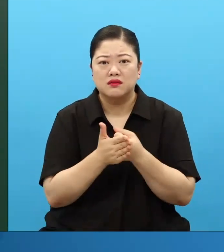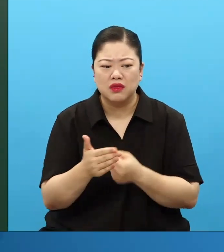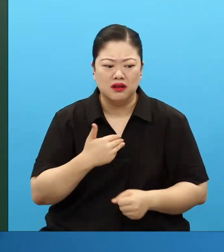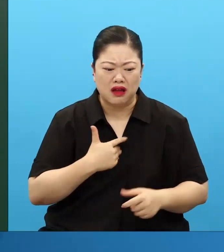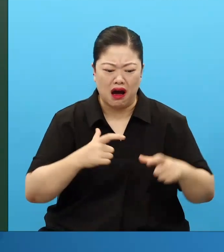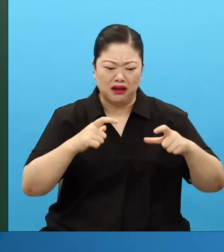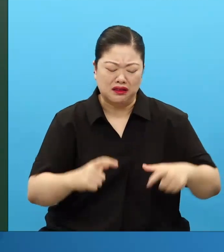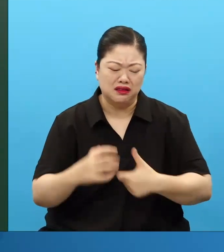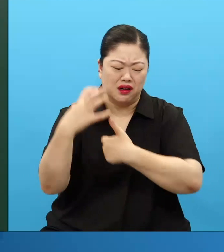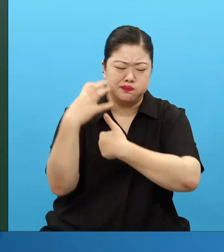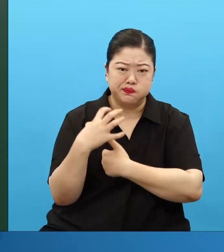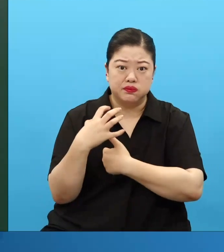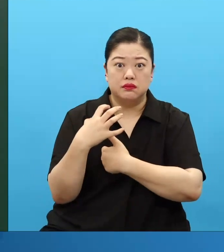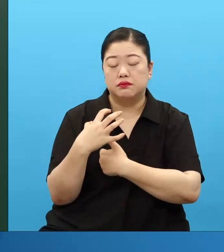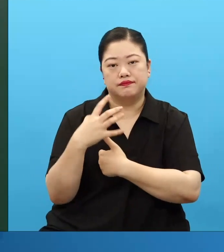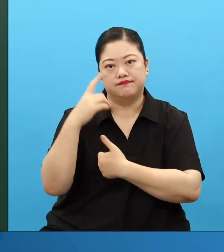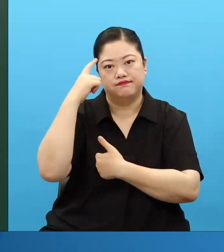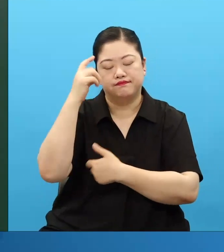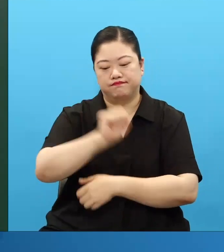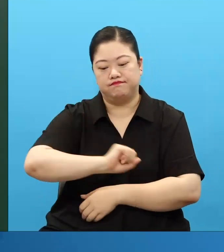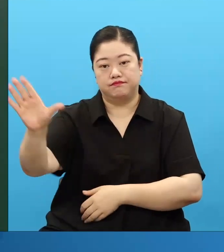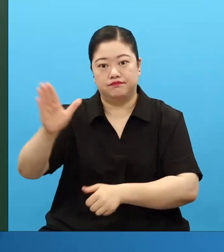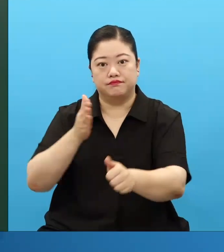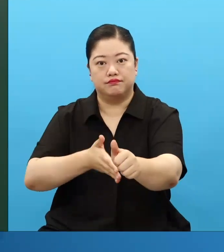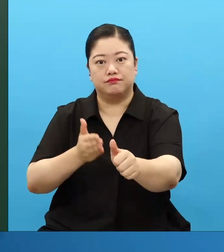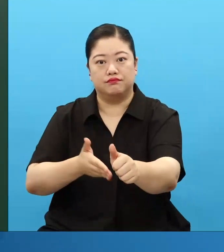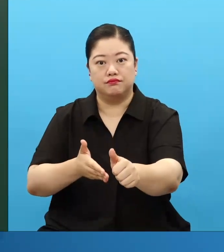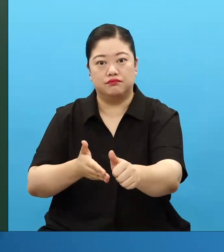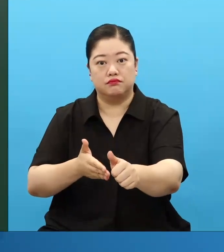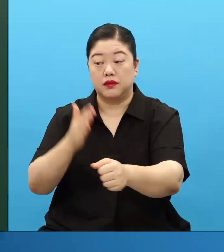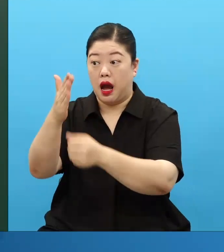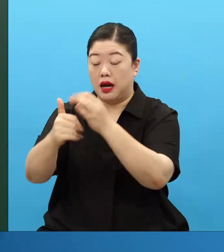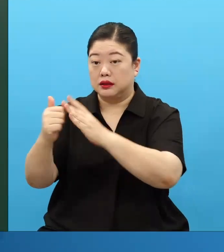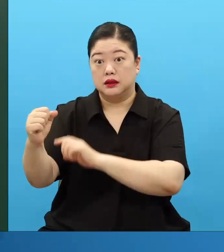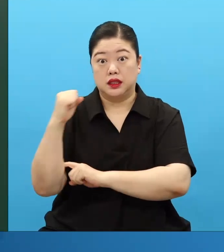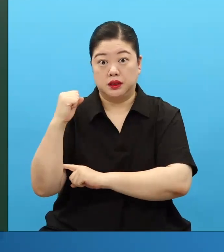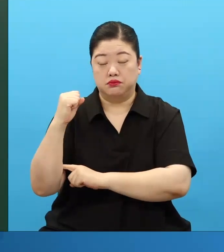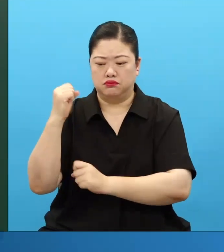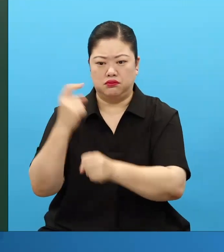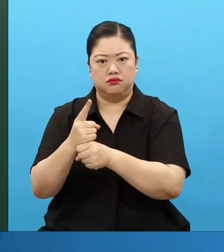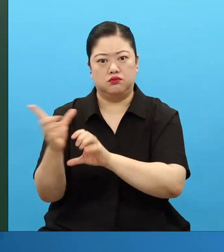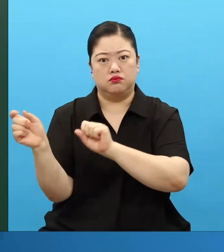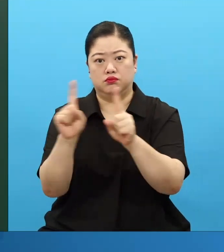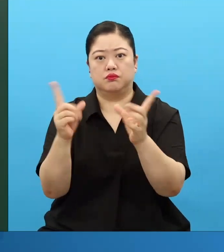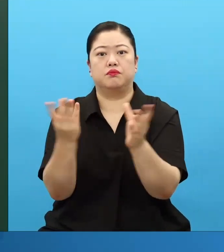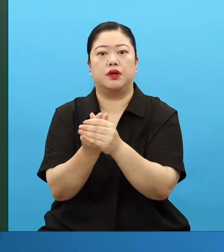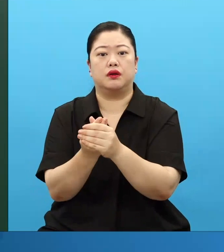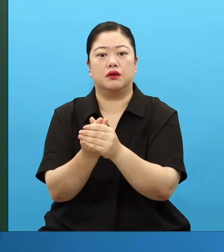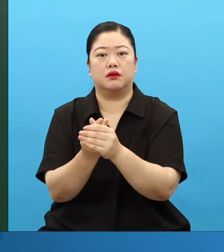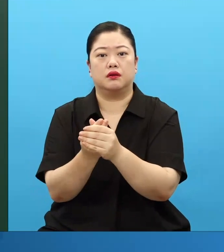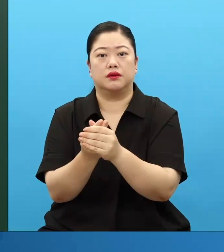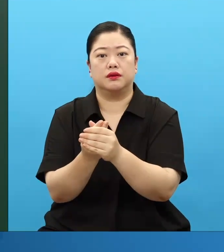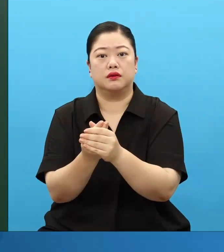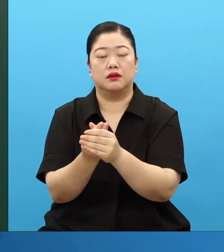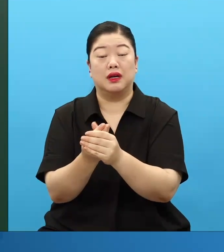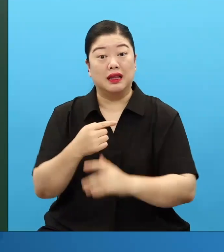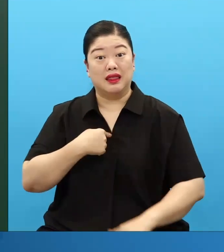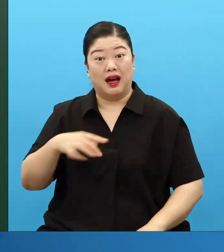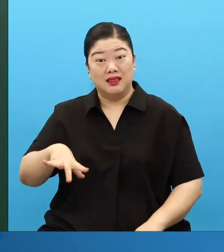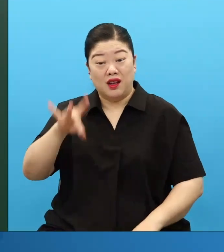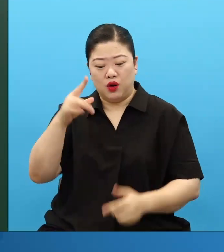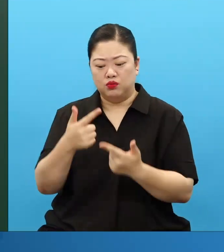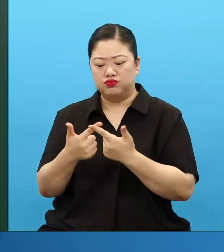can come and receive healing. 드디어 이 부분이 응답 올 때는 여러분의 산업에 나타나기 시작합니다. And